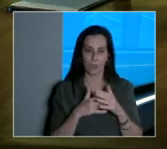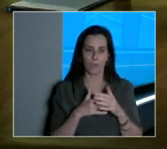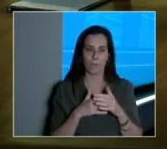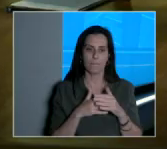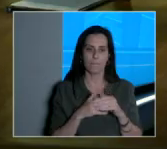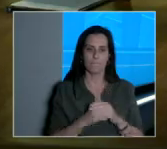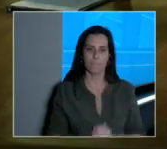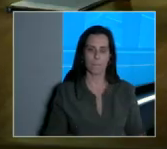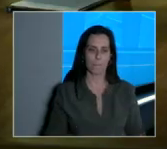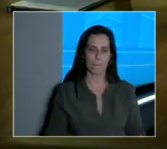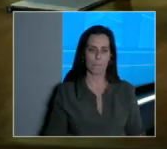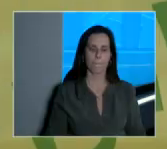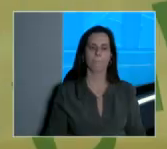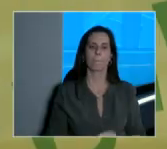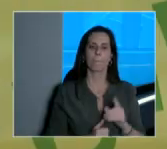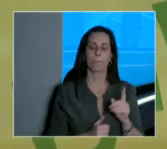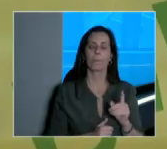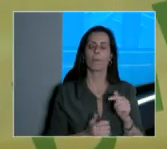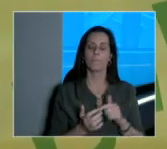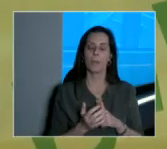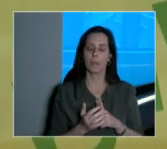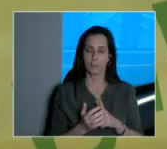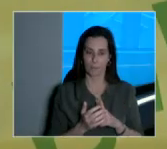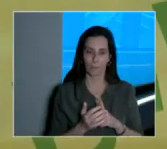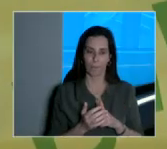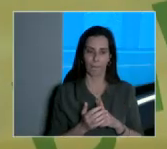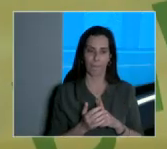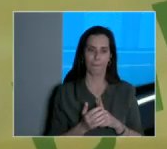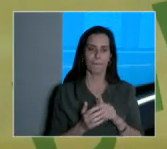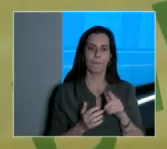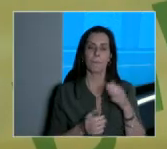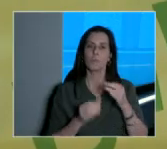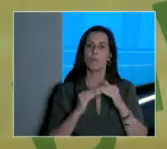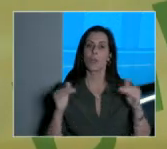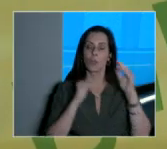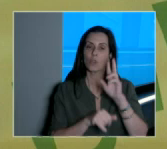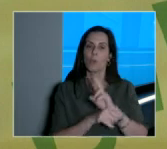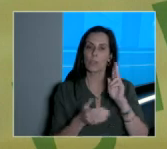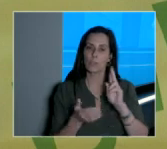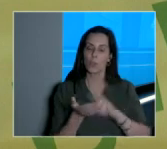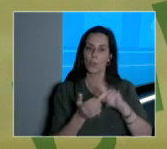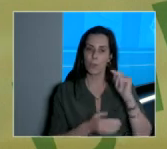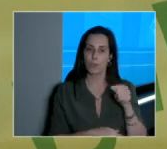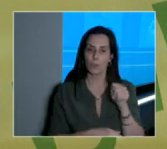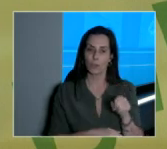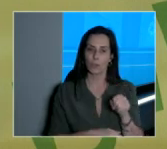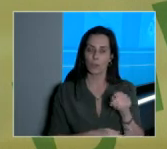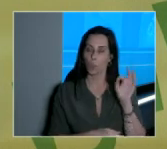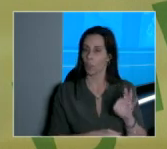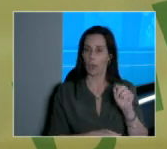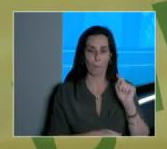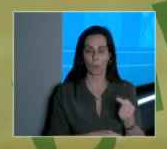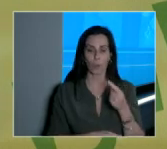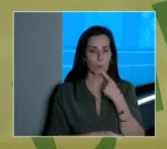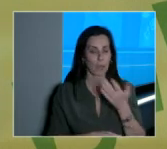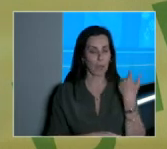דווקא במבחן הגדול שלה, של הגן שלו, של בג"ץ, להגן על זכויות מיעוטים, הוא דרס את המיעוטים.